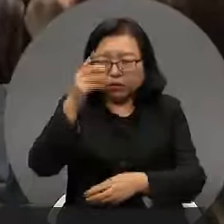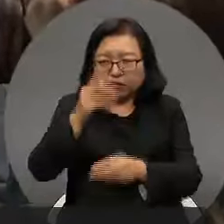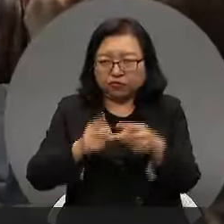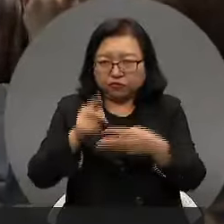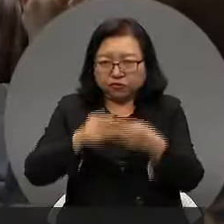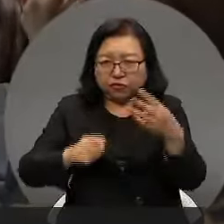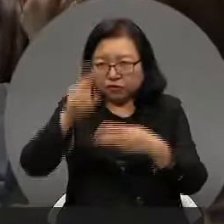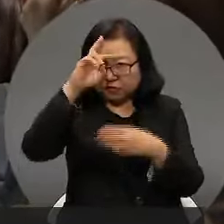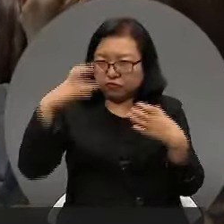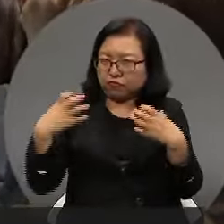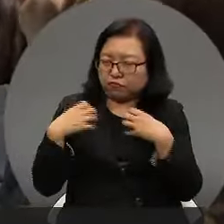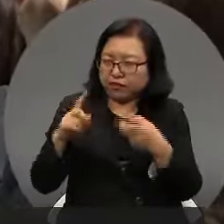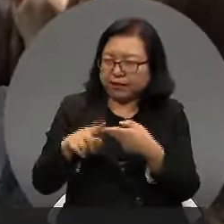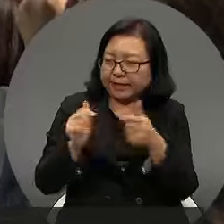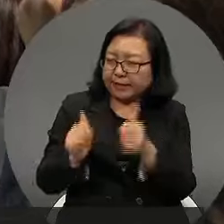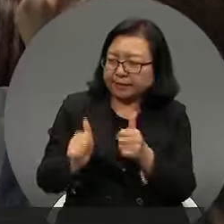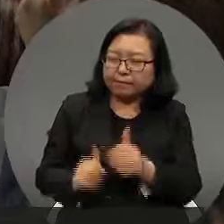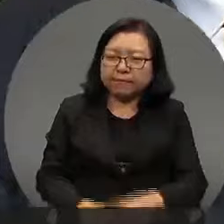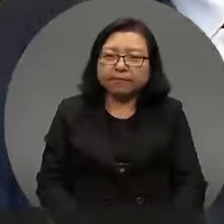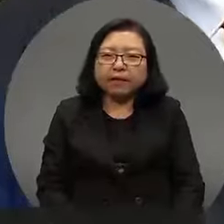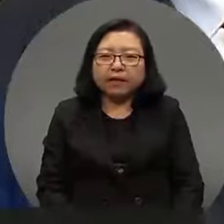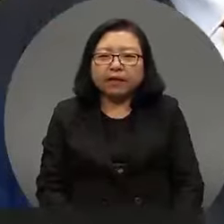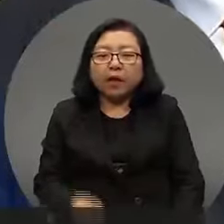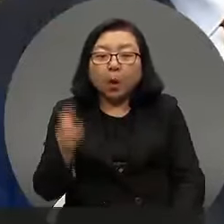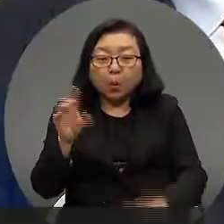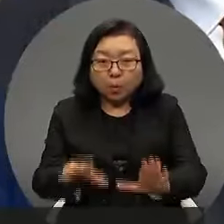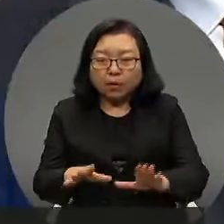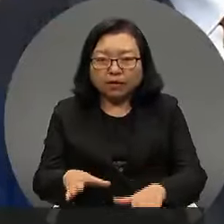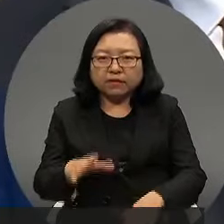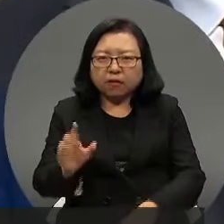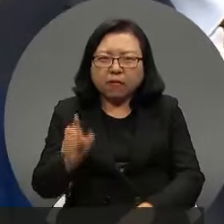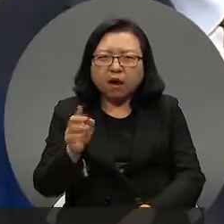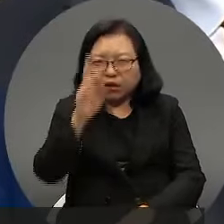심판이라고 강조했습니다. 참 뻔뻔한 정권입니다.